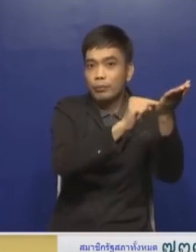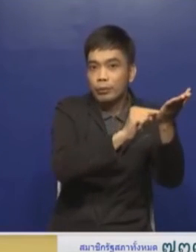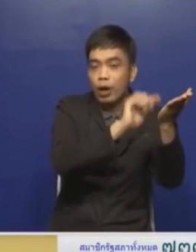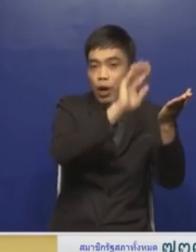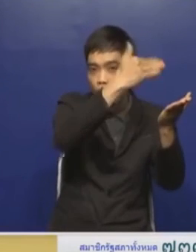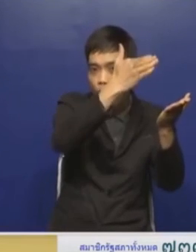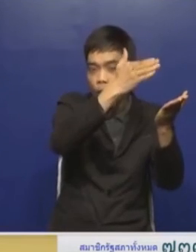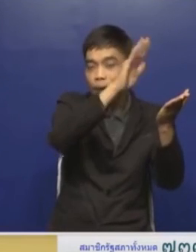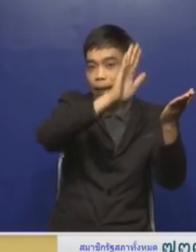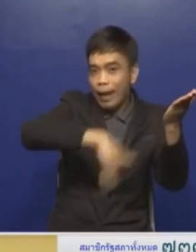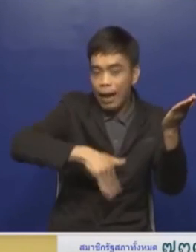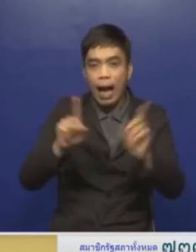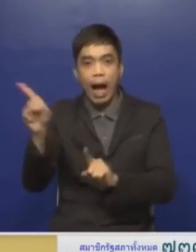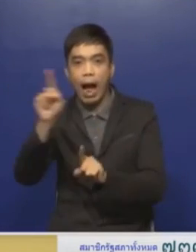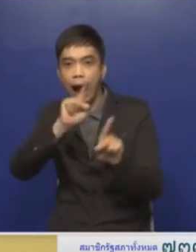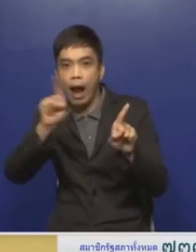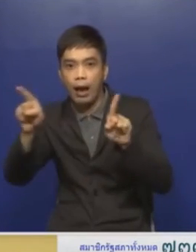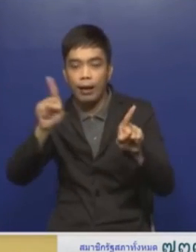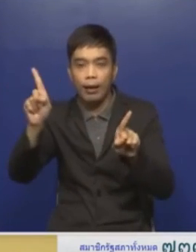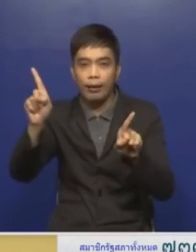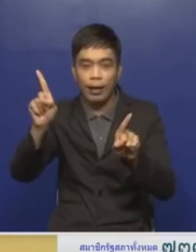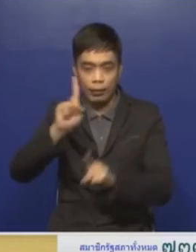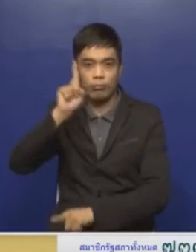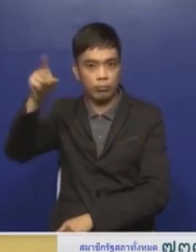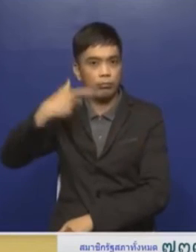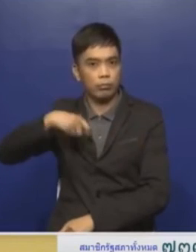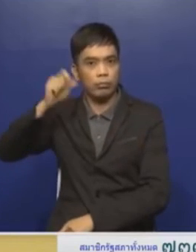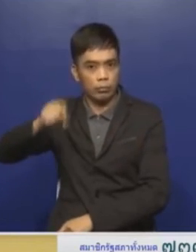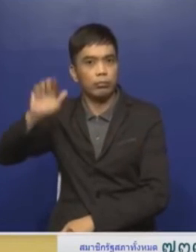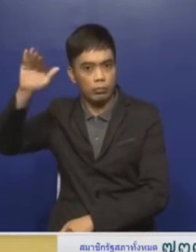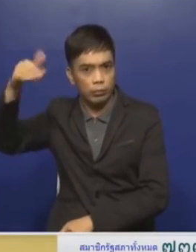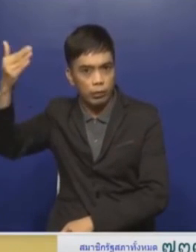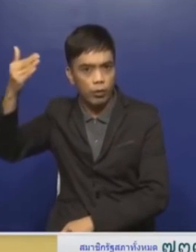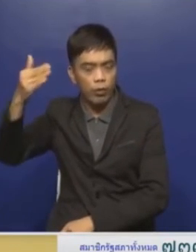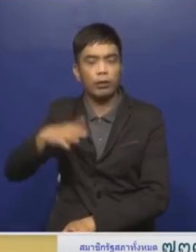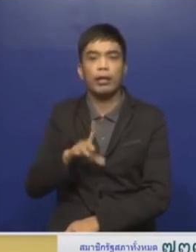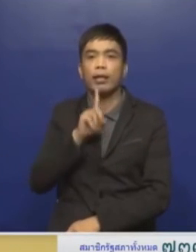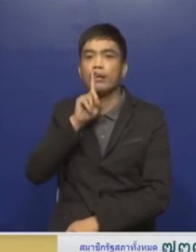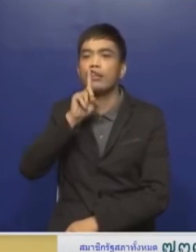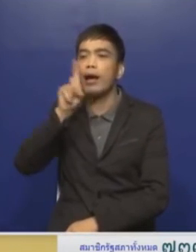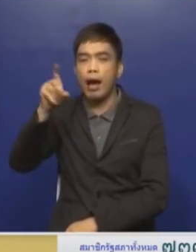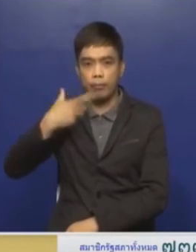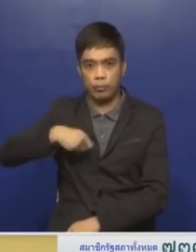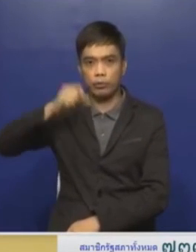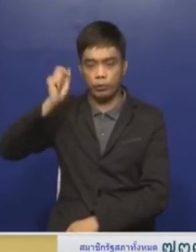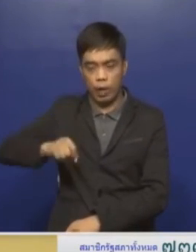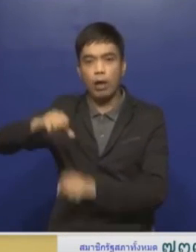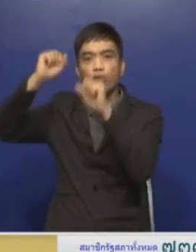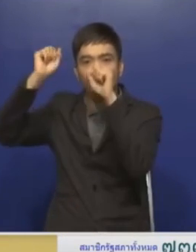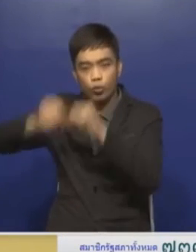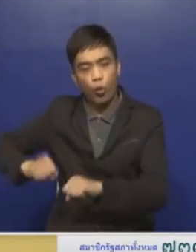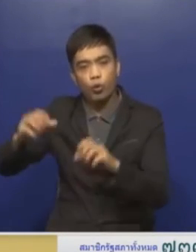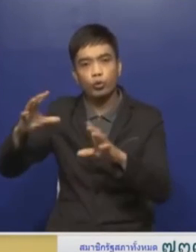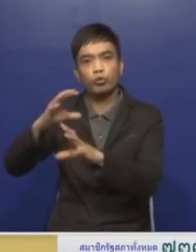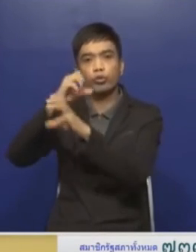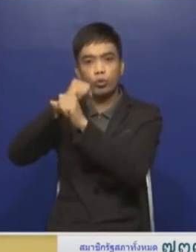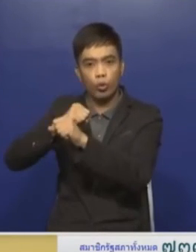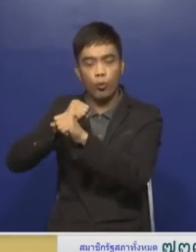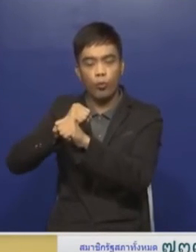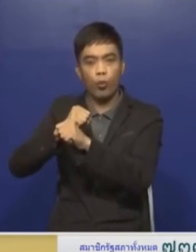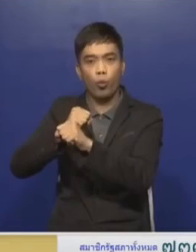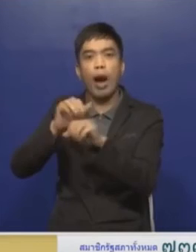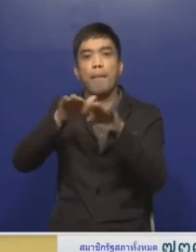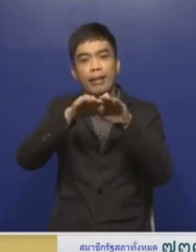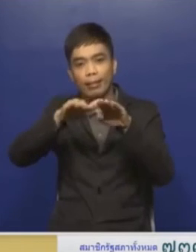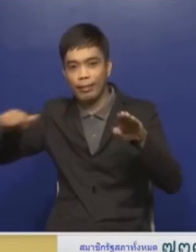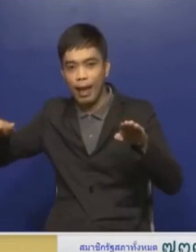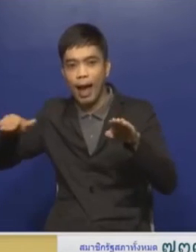และประเด็สำคที่สุก็คือว่าเราต้องการที่จะให้สารรกธรรนูนนั้นได้มีคำวธิจัยที่เป็นบรรทฐานต่